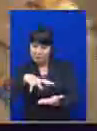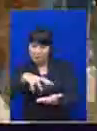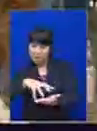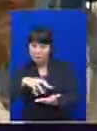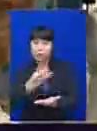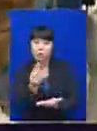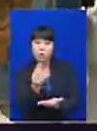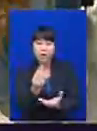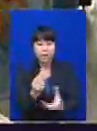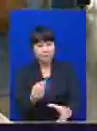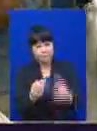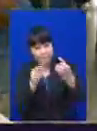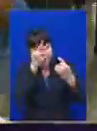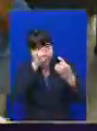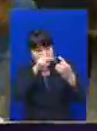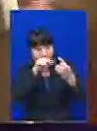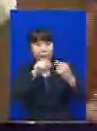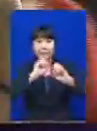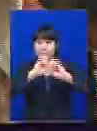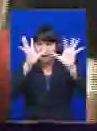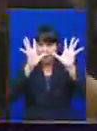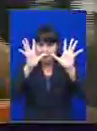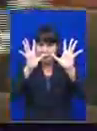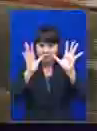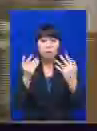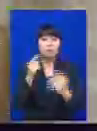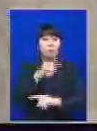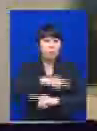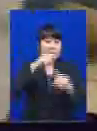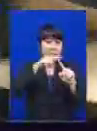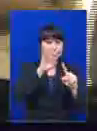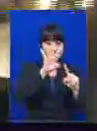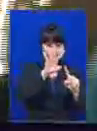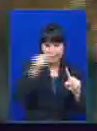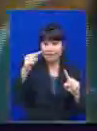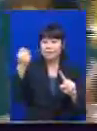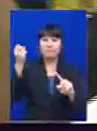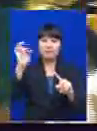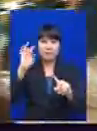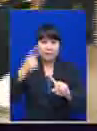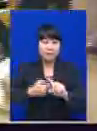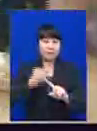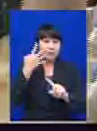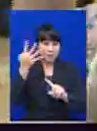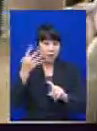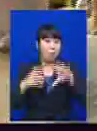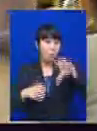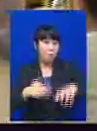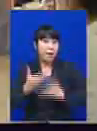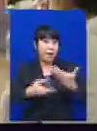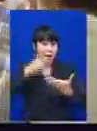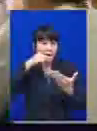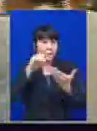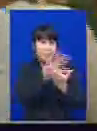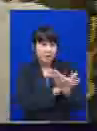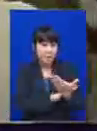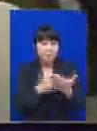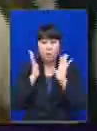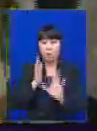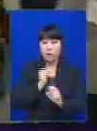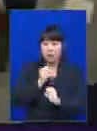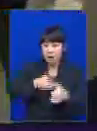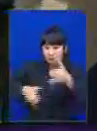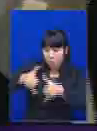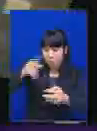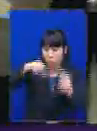อ่านฉลากสินค้าให้ชัดเจนโดยในช่วงวันที่ 4-17เมษาสายนนี้ทางกรมการค้าภายในได้จัดส่งเจ้าหน้าที่ออก